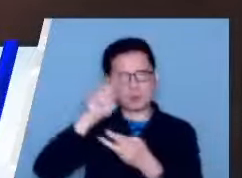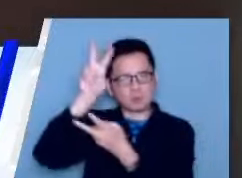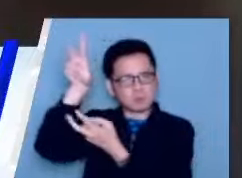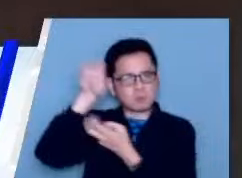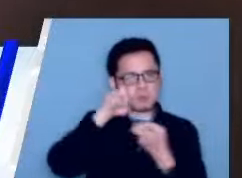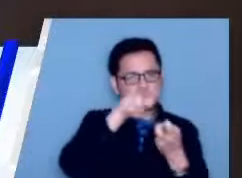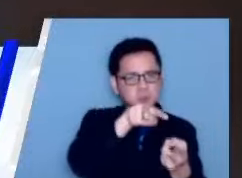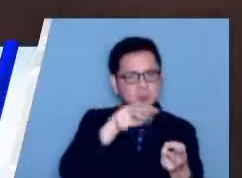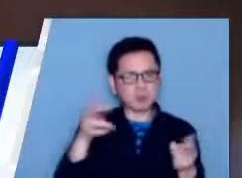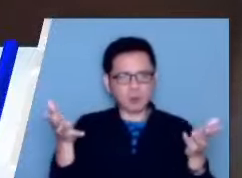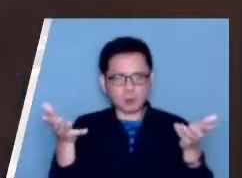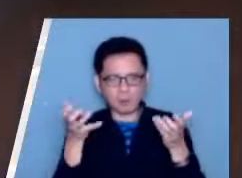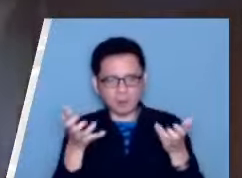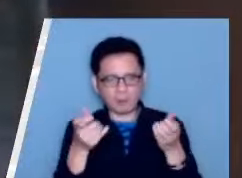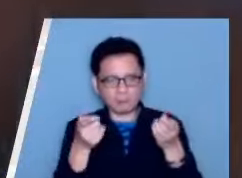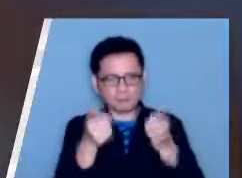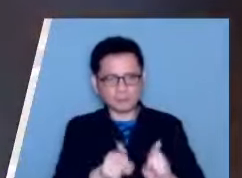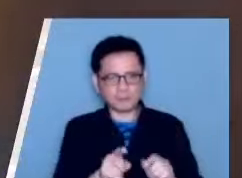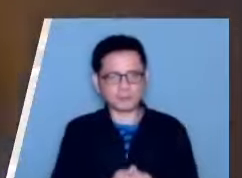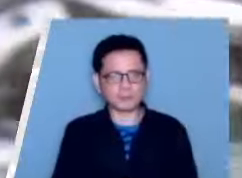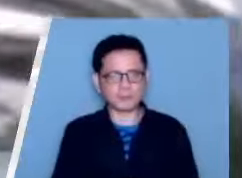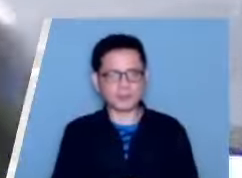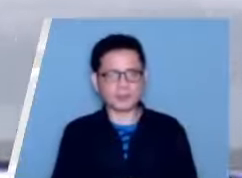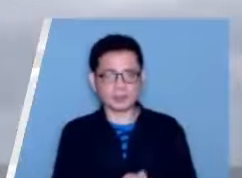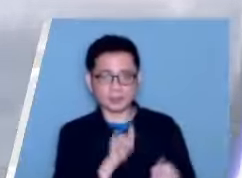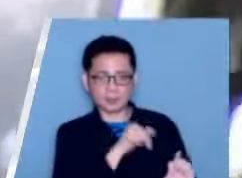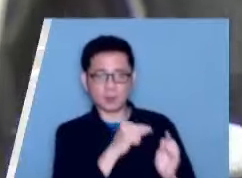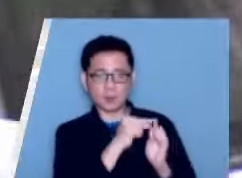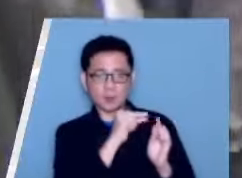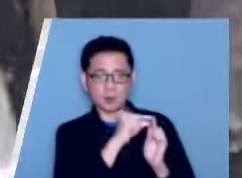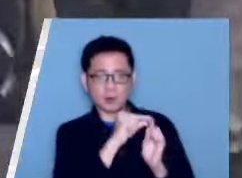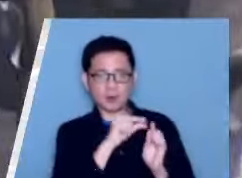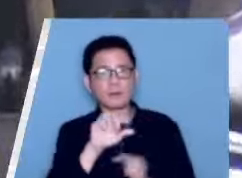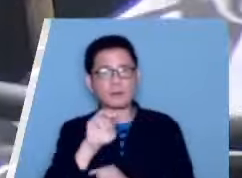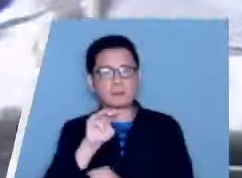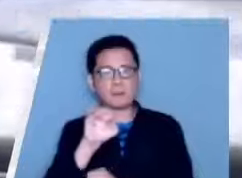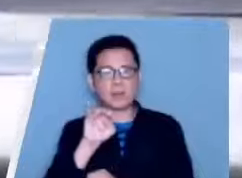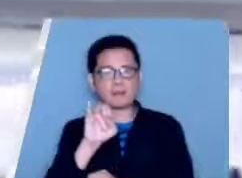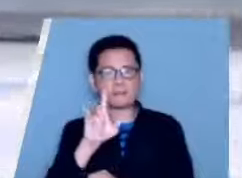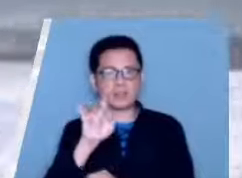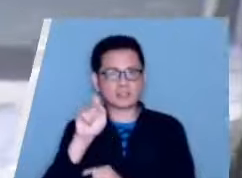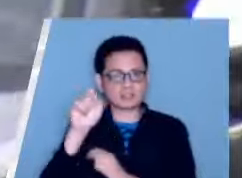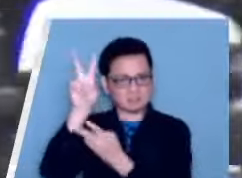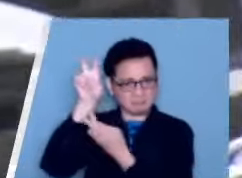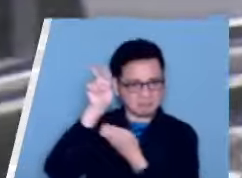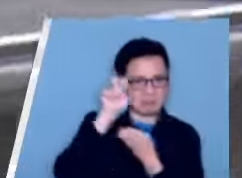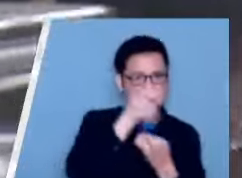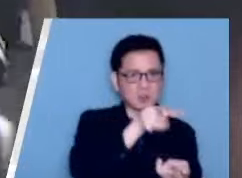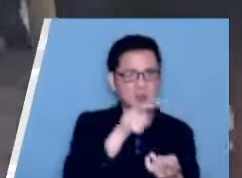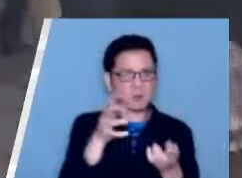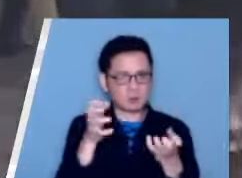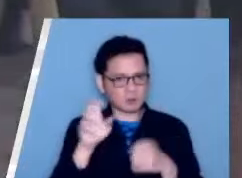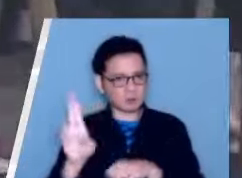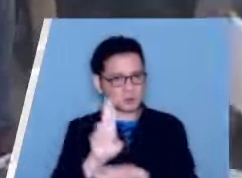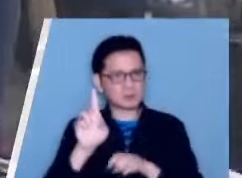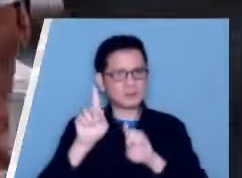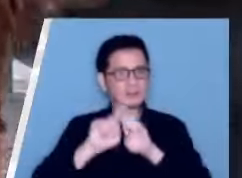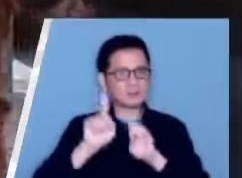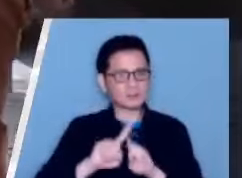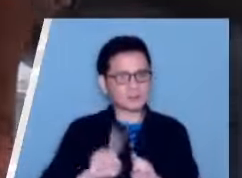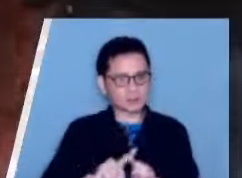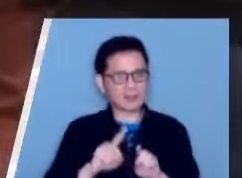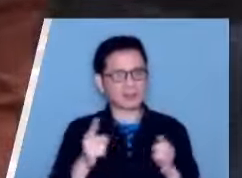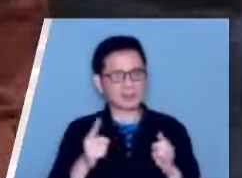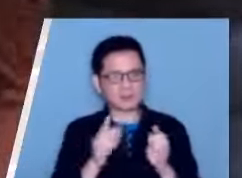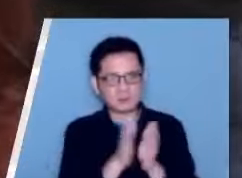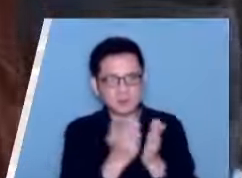na mas ginagamit na ang salitang yan sa mainstream media na dati, madalas lang sa mga self-help communities. Kaya